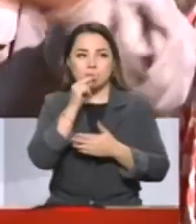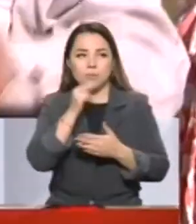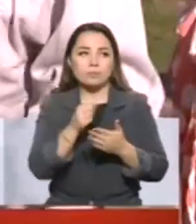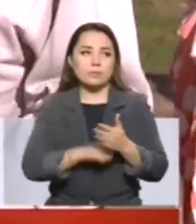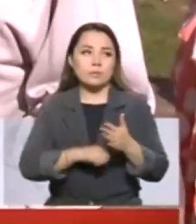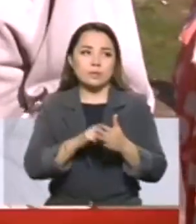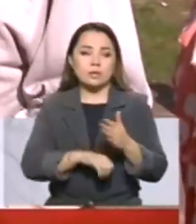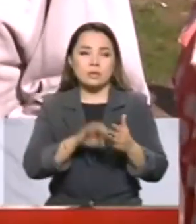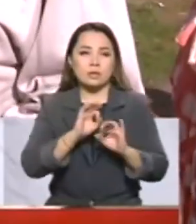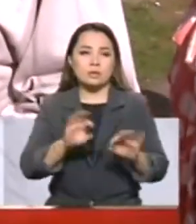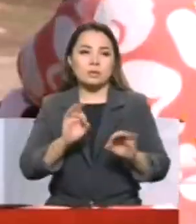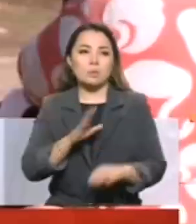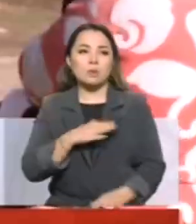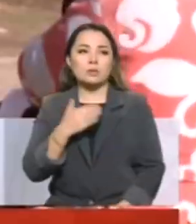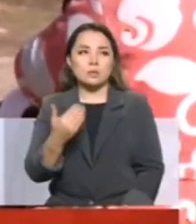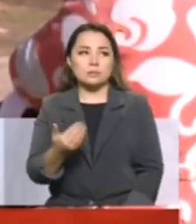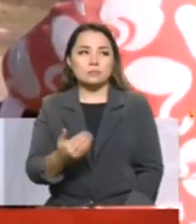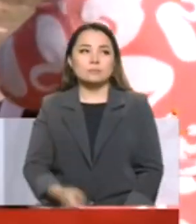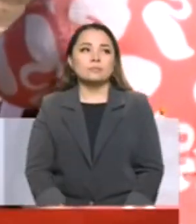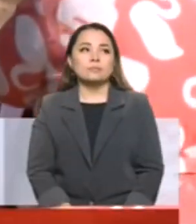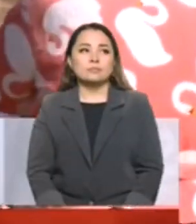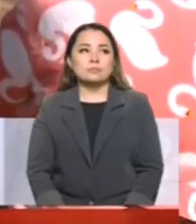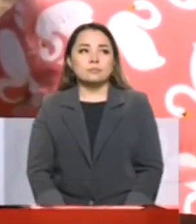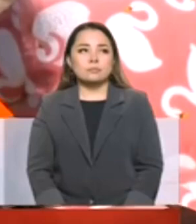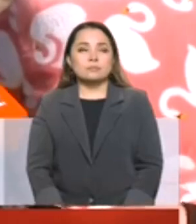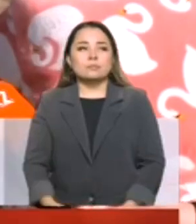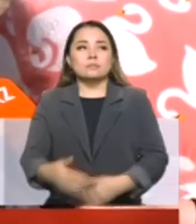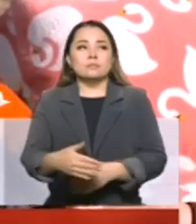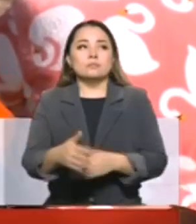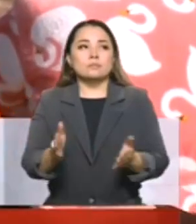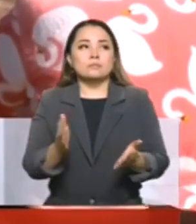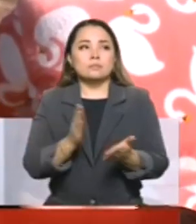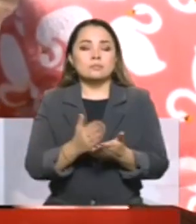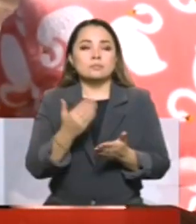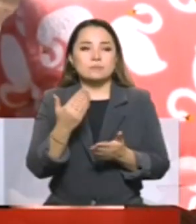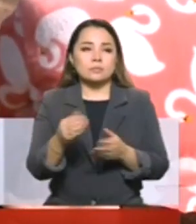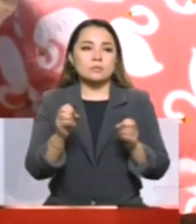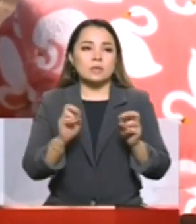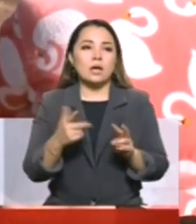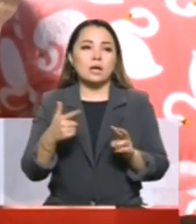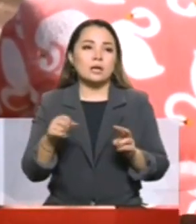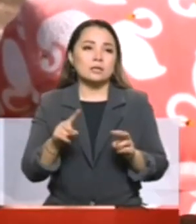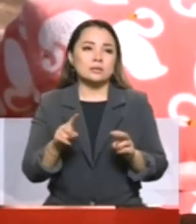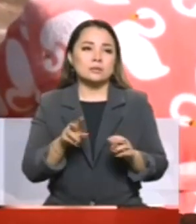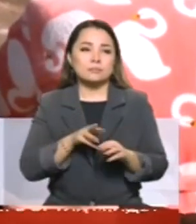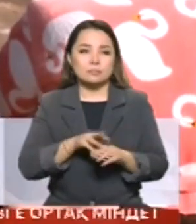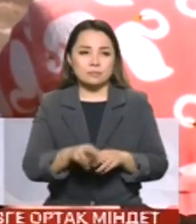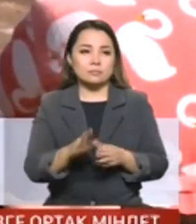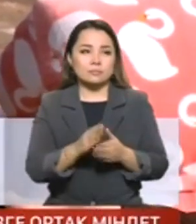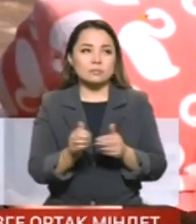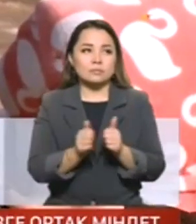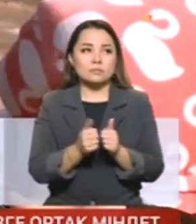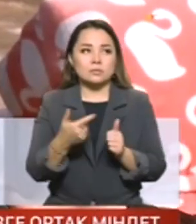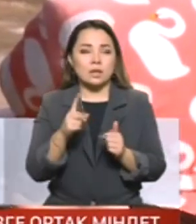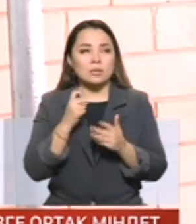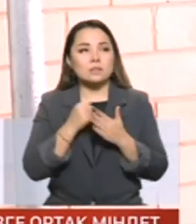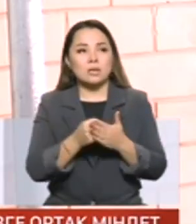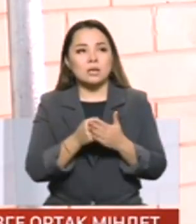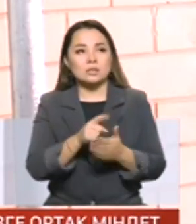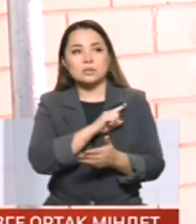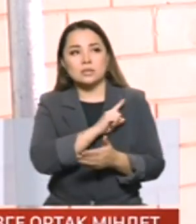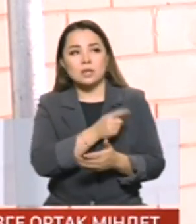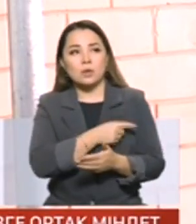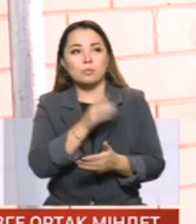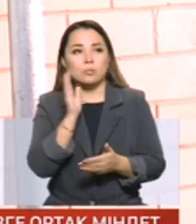sebep bolu mümkün ekenin aytat. Uyaqta bana yaşık bar şıgırpı degen gaz jiberetin. Sol yaşıktın qasında ol davleniye qatty bolatın